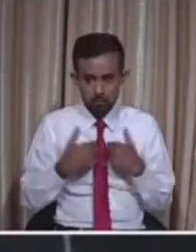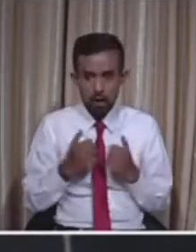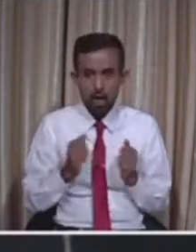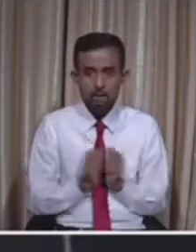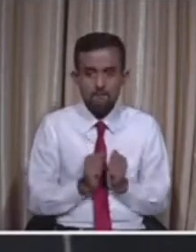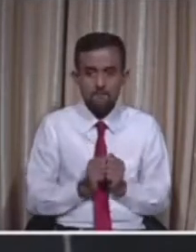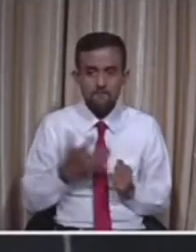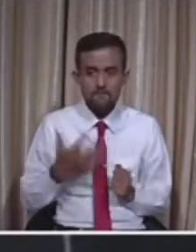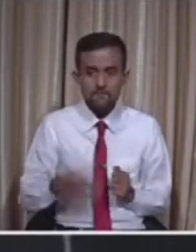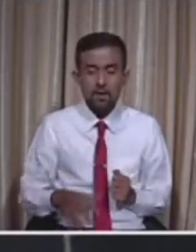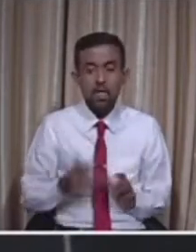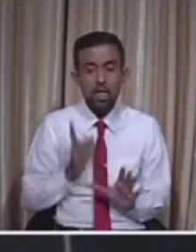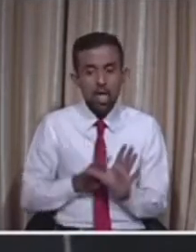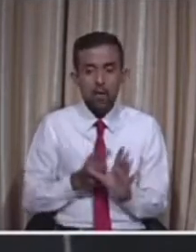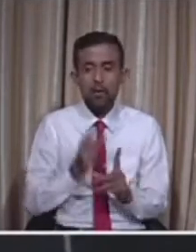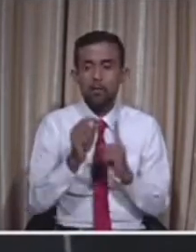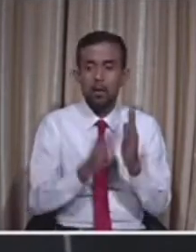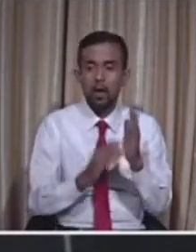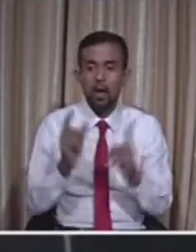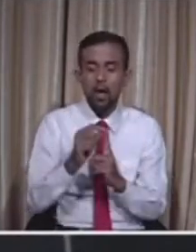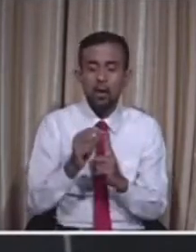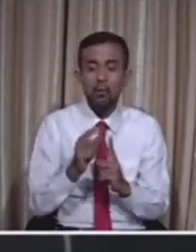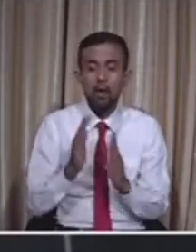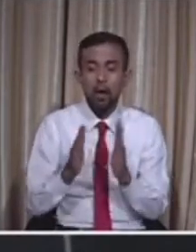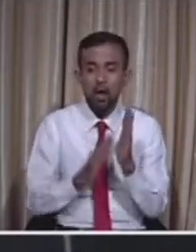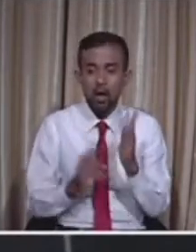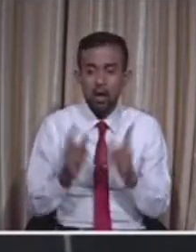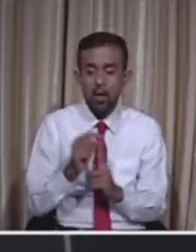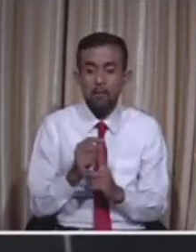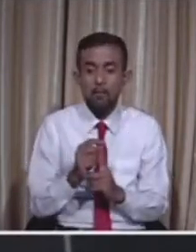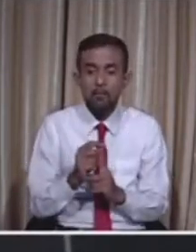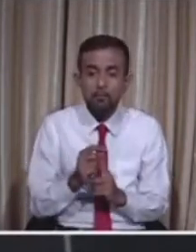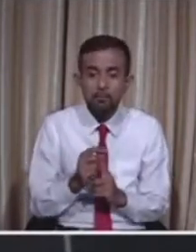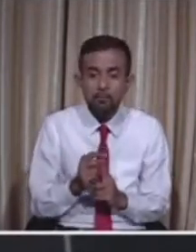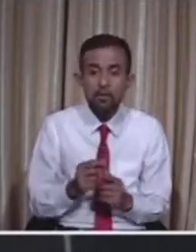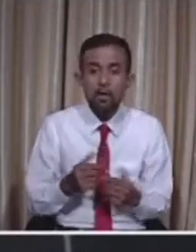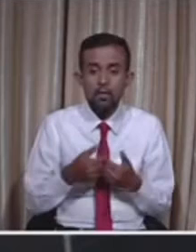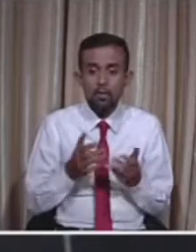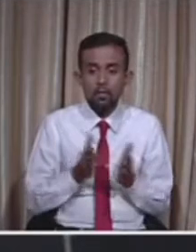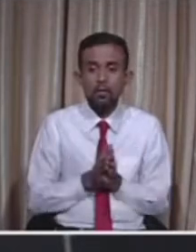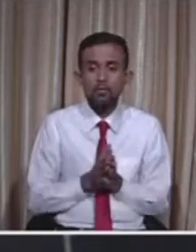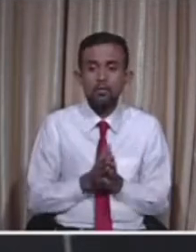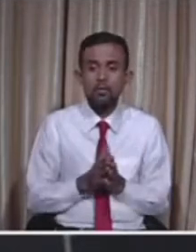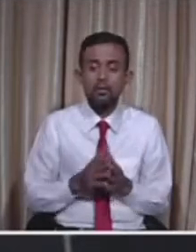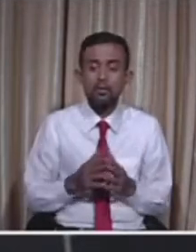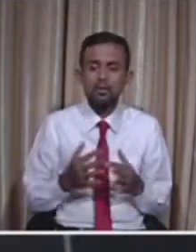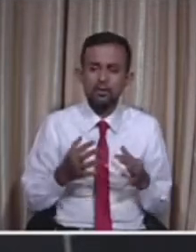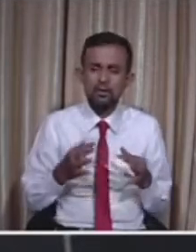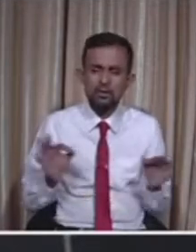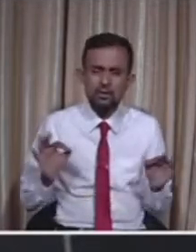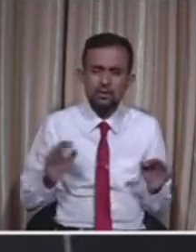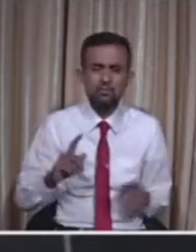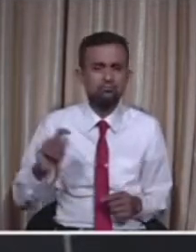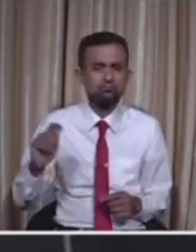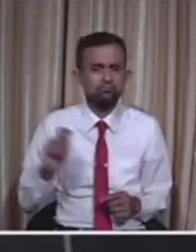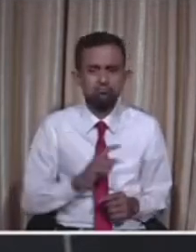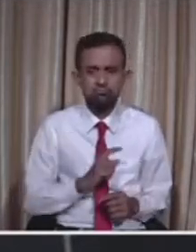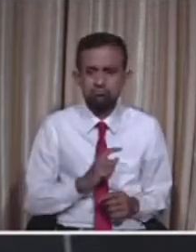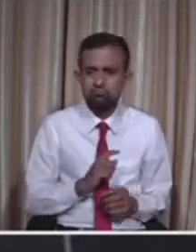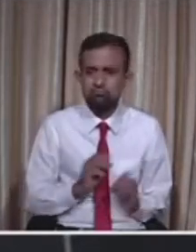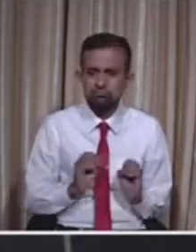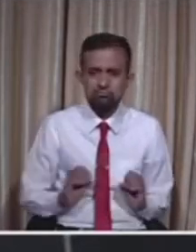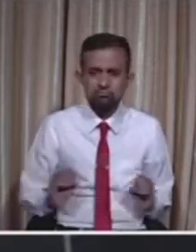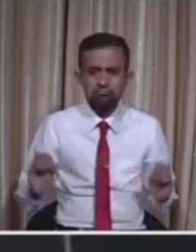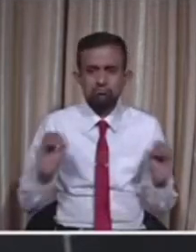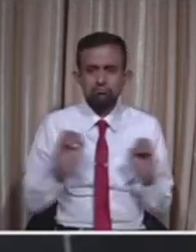කෙරුවා. ඒ හැම මන්ත්‍රීවරයෙක්ම මූලාසනාරුවට ගරු මන්ත්‍රීතුමනි තමන් ස්වේච්ඡාවෙන් කිසිදු දීමනාවක් වෙනුවෙන් ගන්නෙ